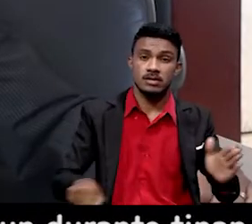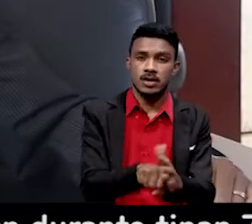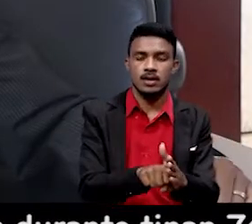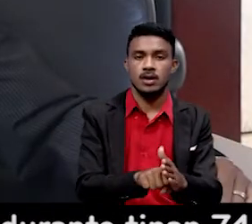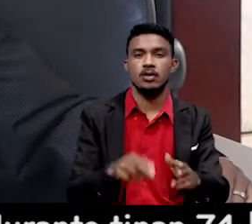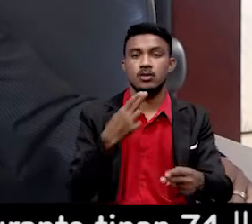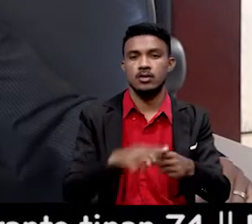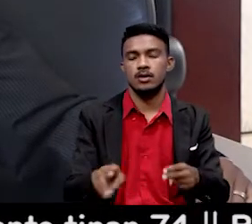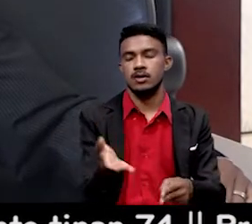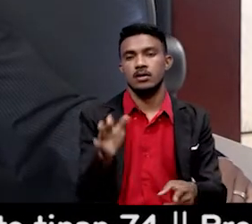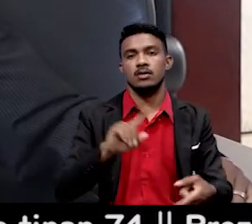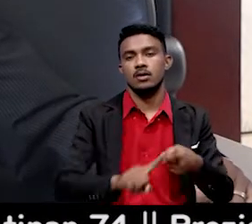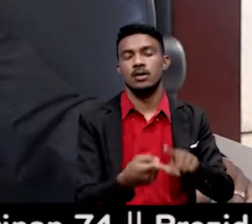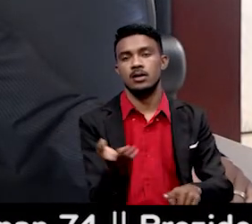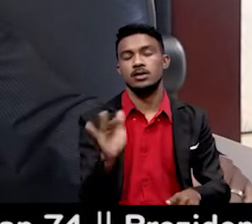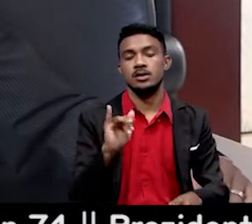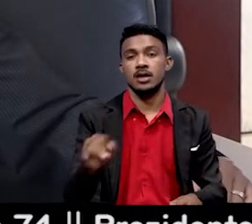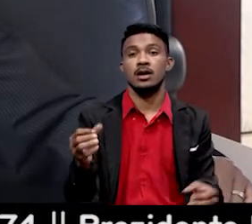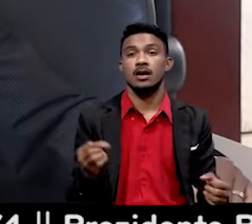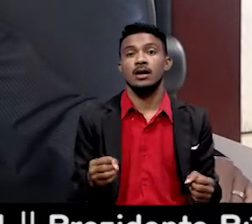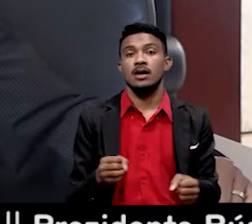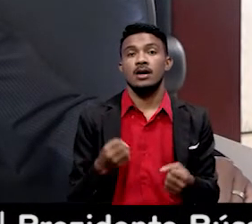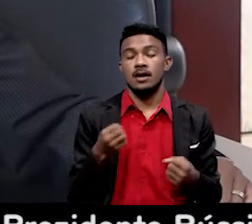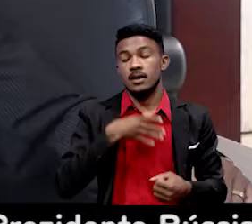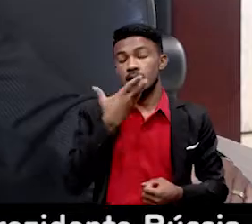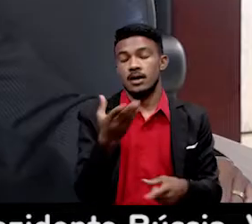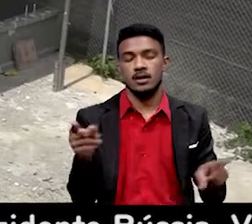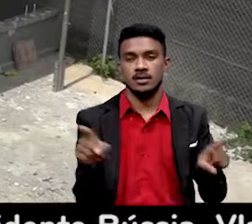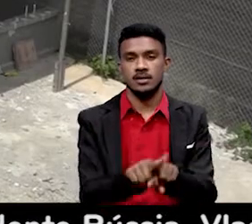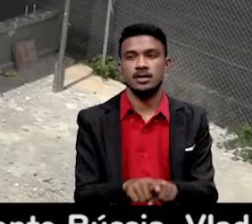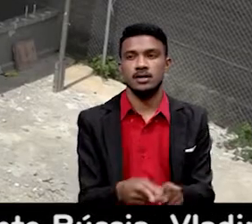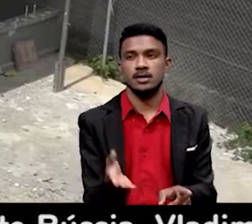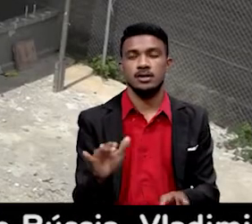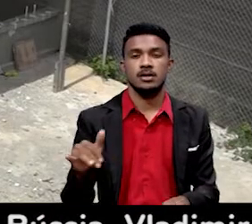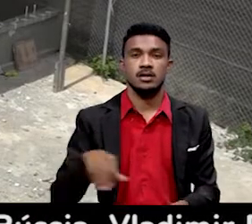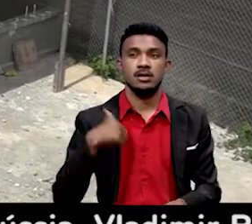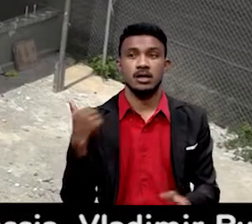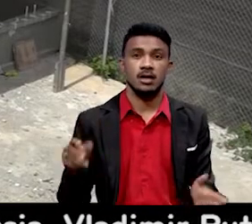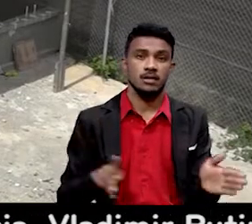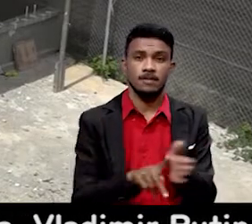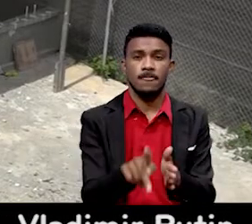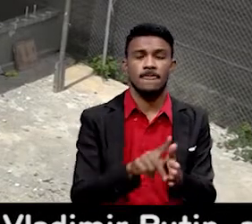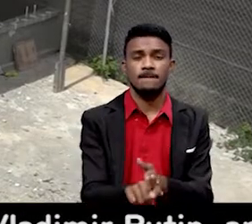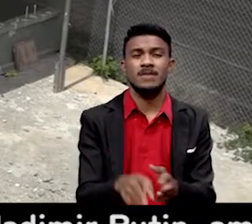han sene pokes sir hak balu tau da dau kan sene balu hakila den